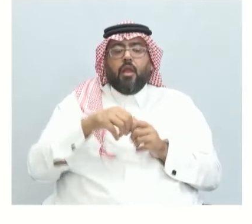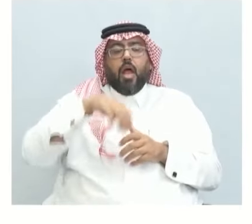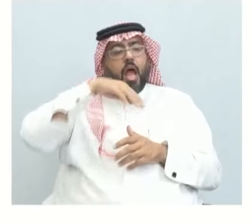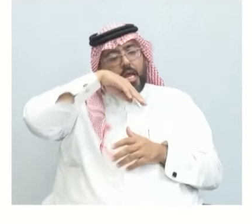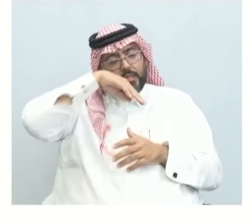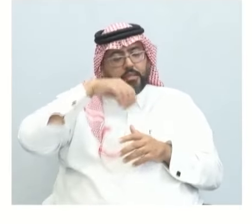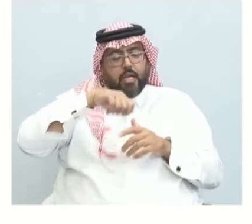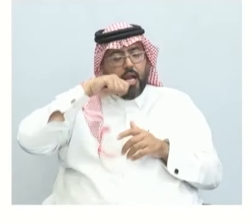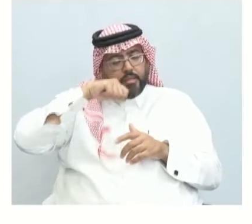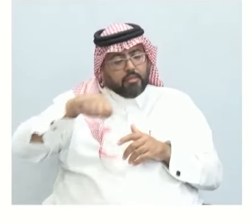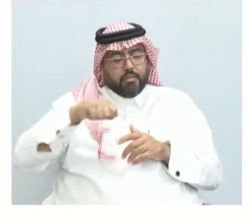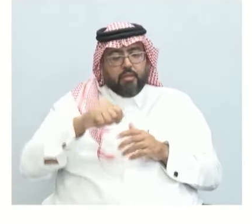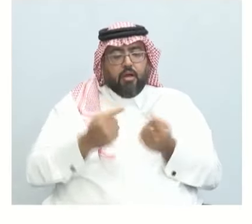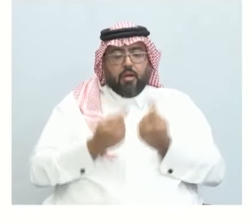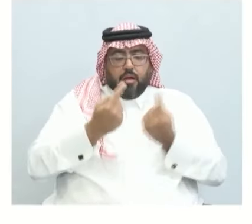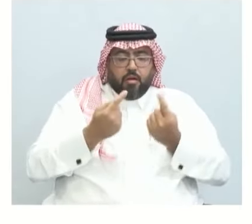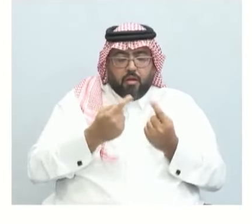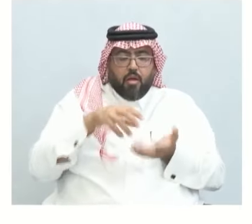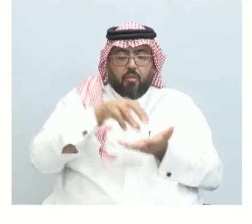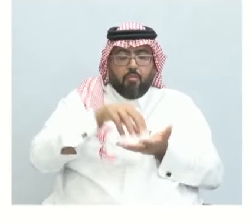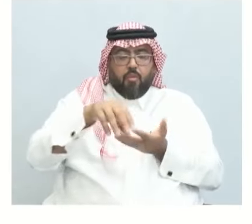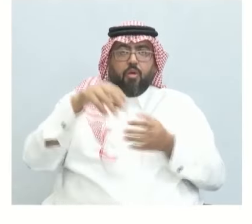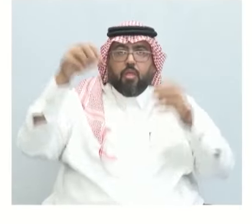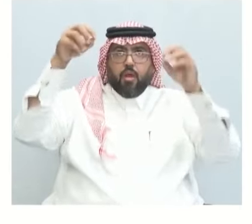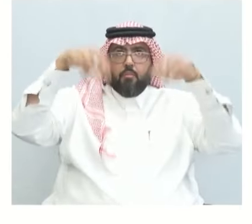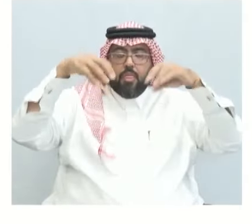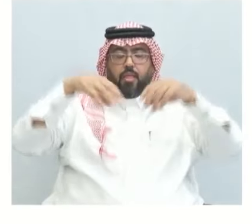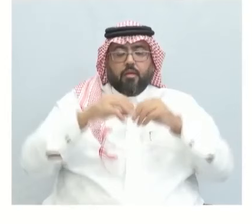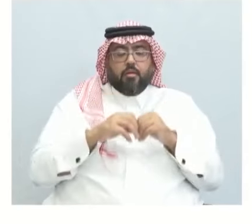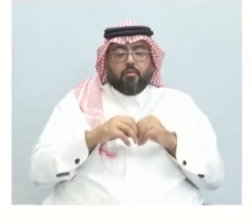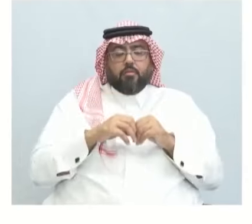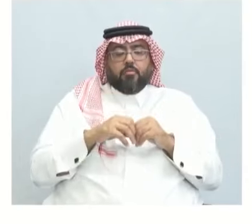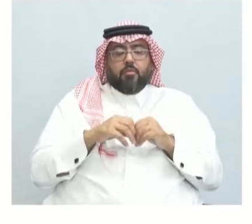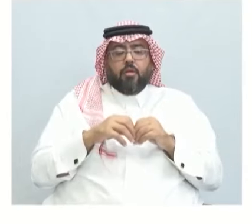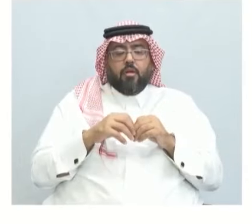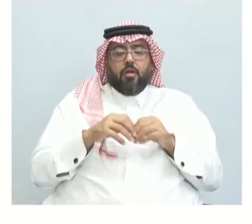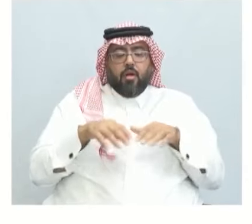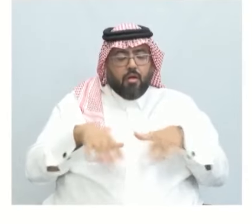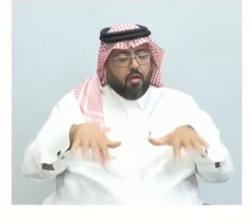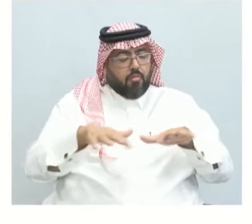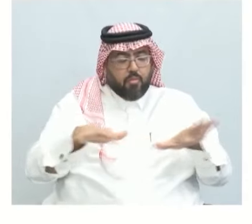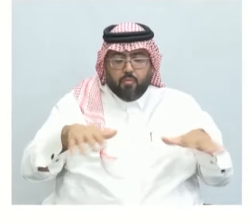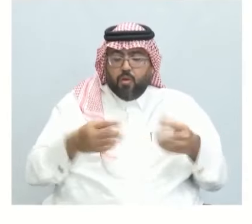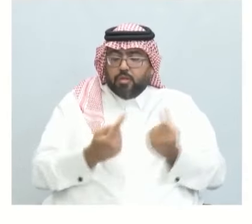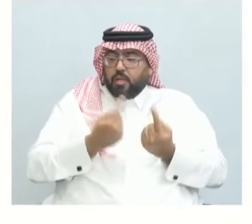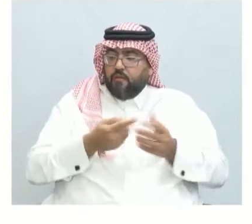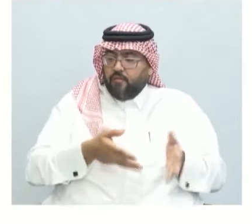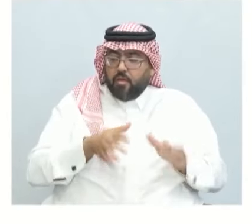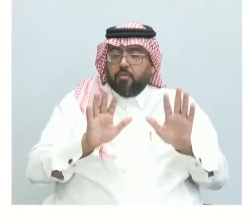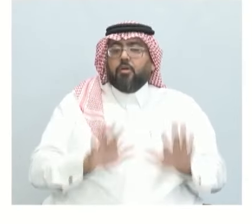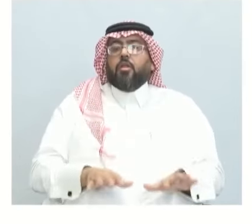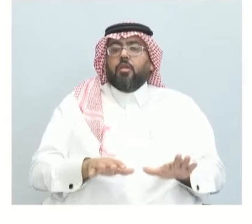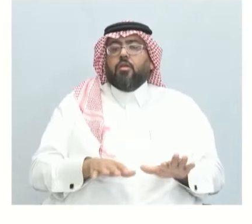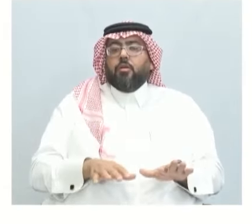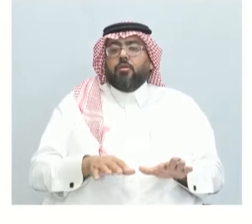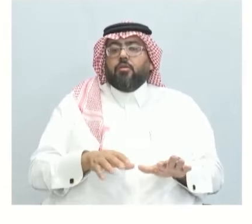منتجعين منابت الكلا مرتادين مواقع القطر يحلون هنا ما ساعدهم الخصب ومكنهم ومكنهم